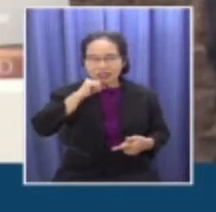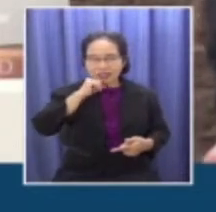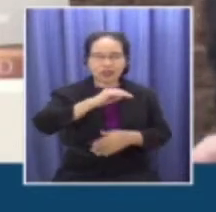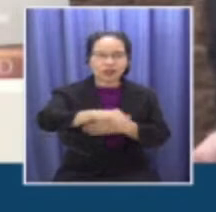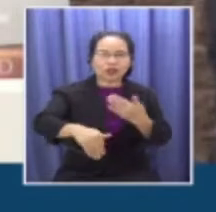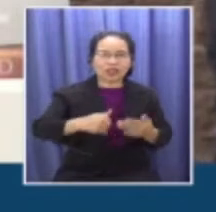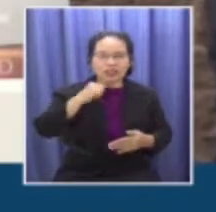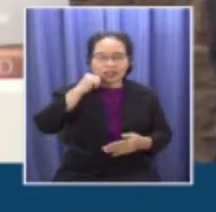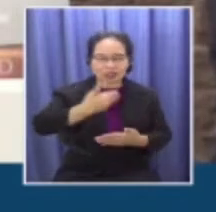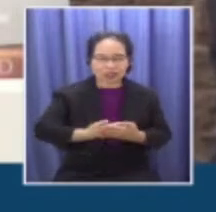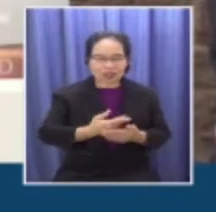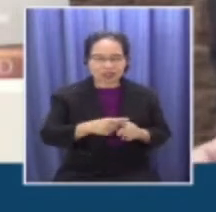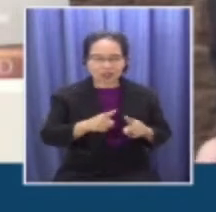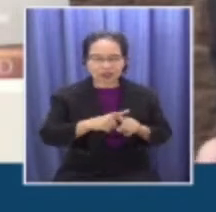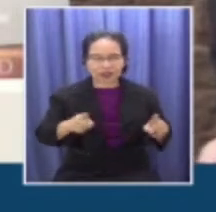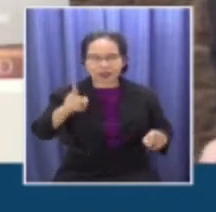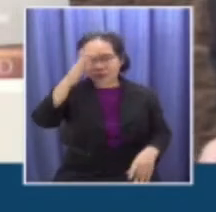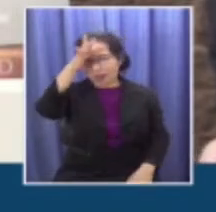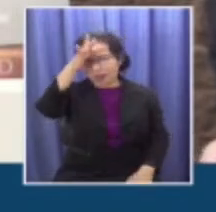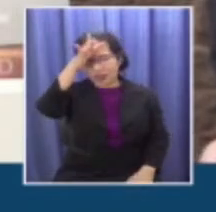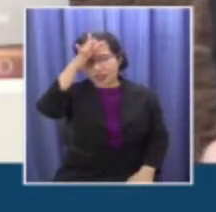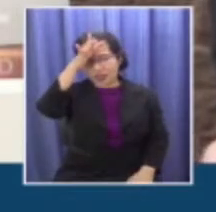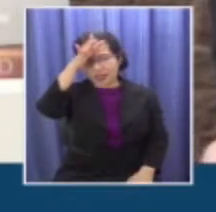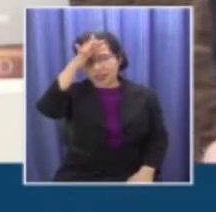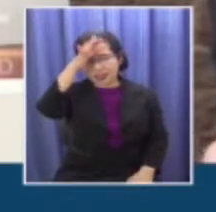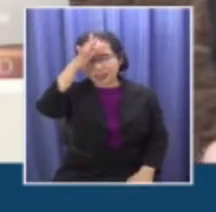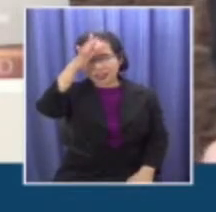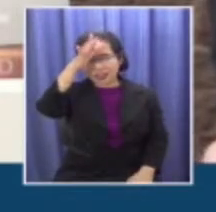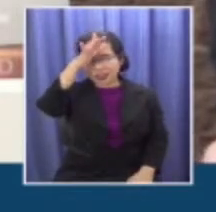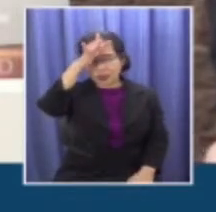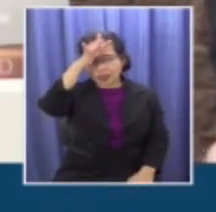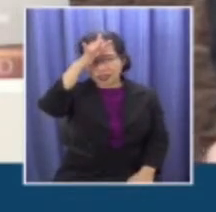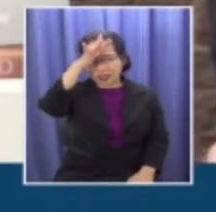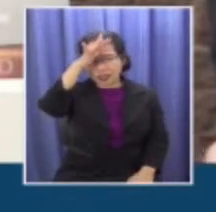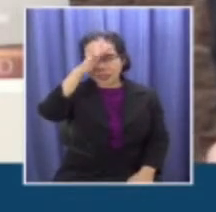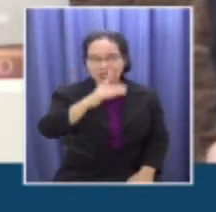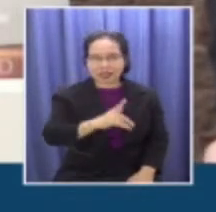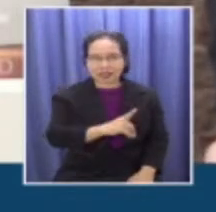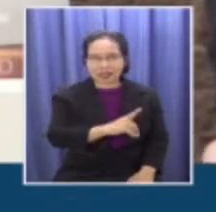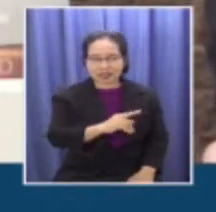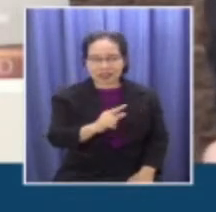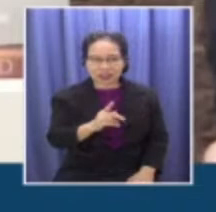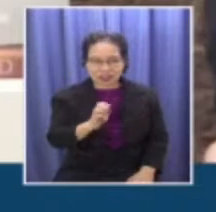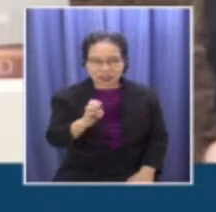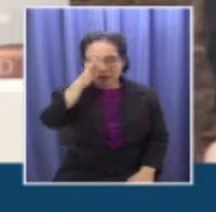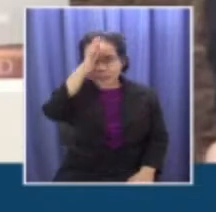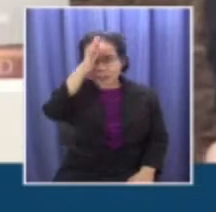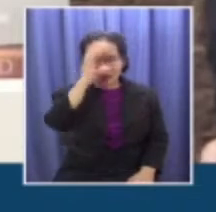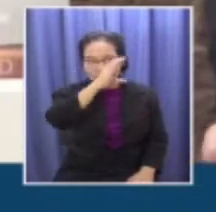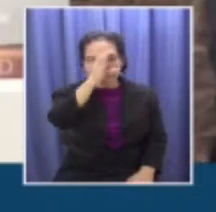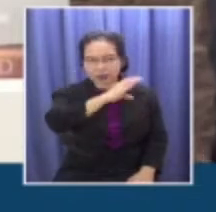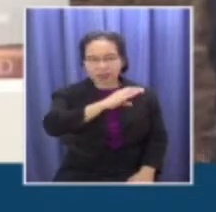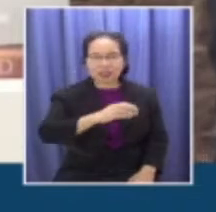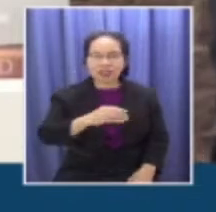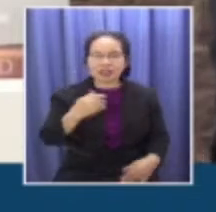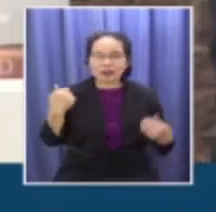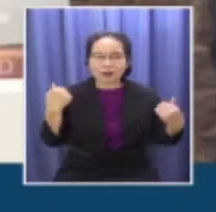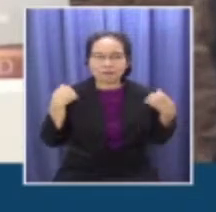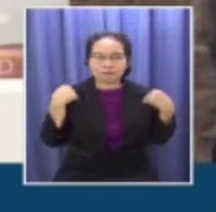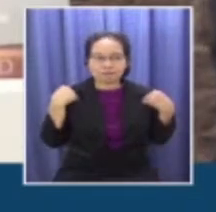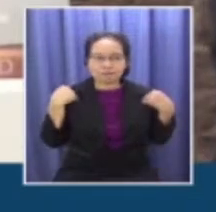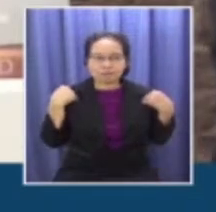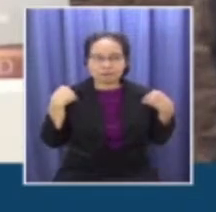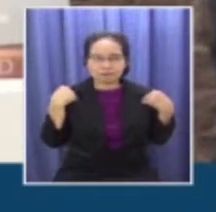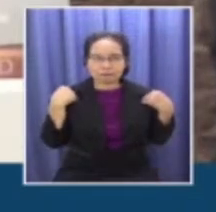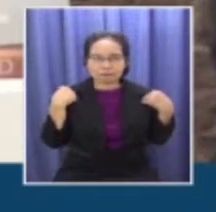na ebi a ɔbaa no yɛtɔ ne mnaa no wɔfa mu nyinsɛ ne yɛ anaasɛ